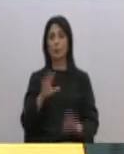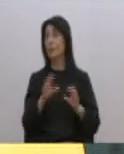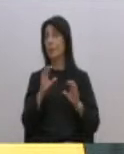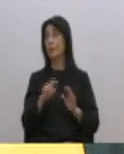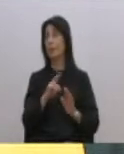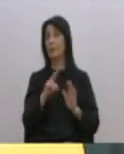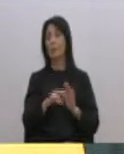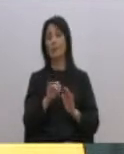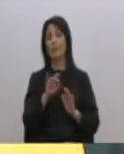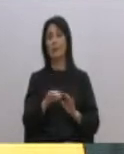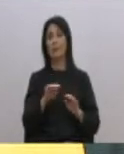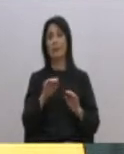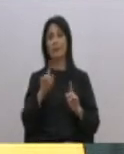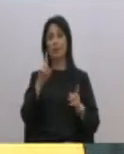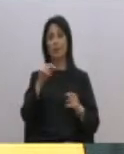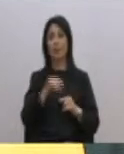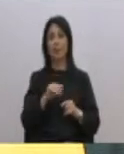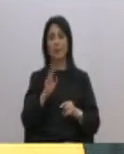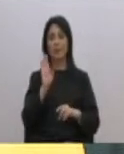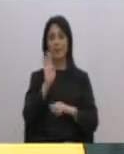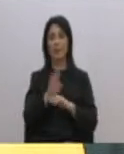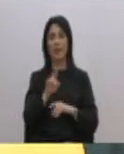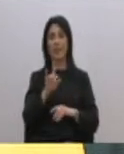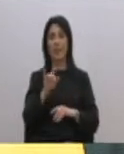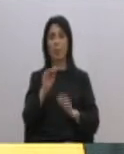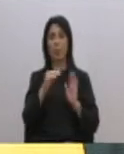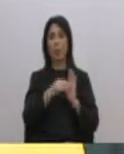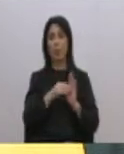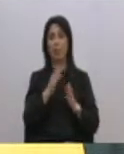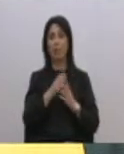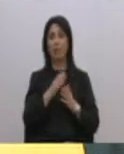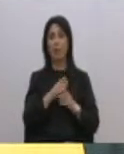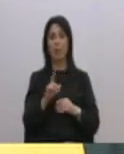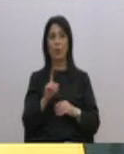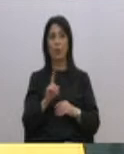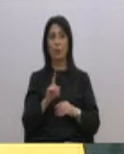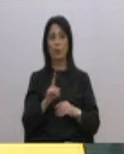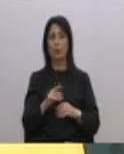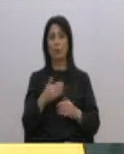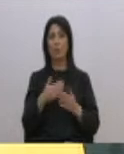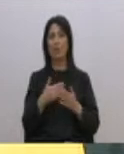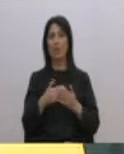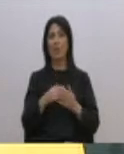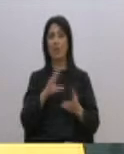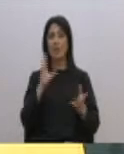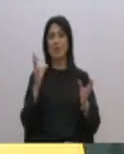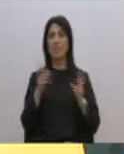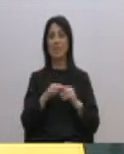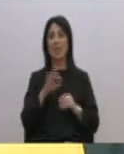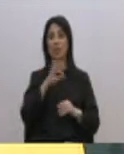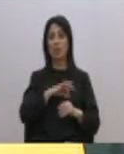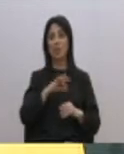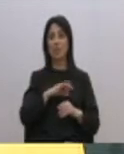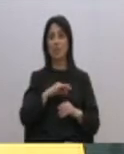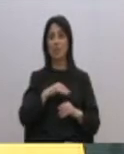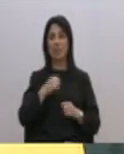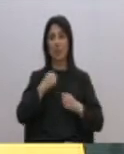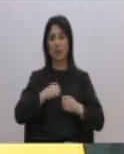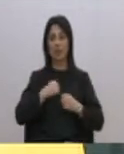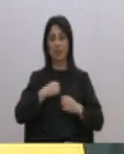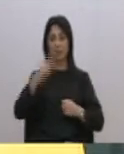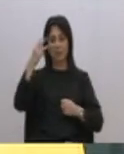დონეზე ეს შესაბამის დაწესებულებების დებულებებში მიეთითება ის, რომ ამ დაუშვათ საერთო სარგებლობის საშხაპეებში